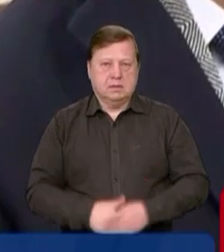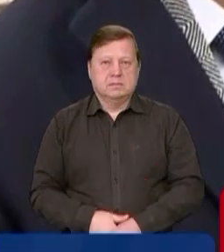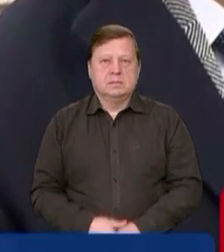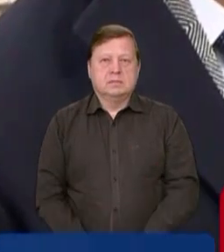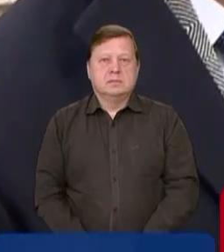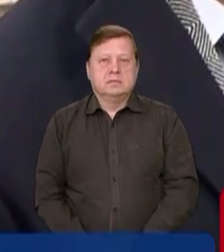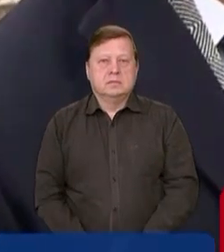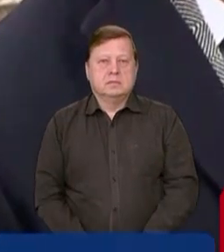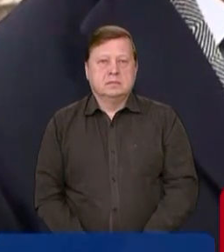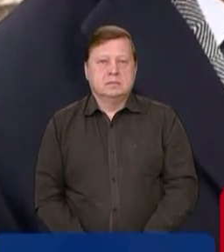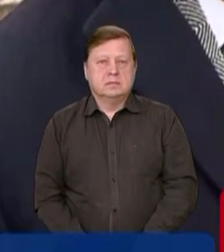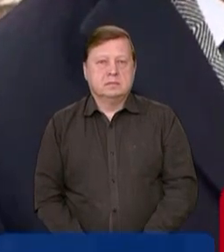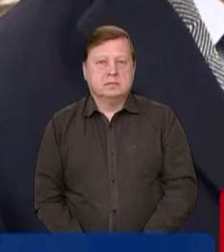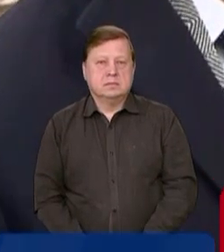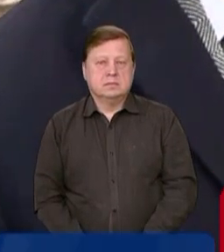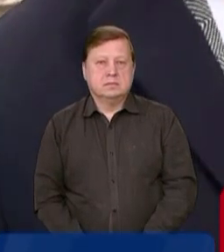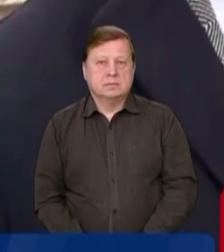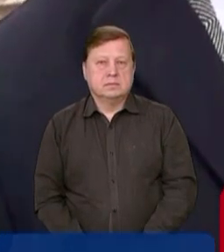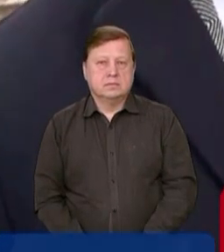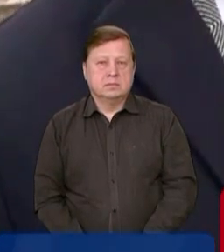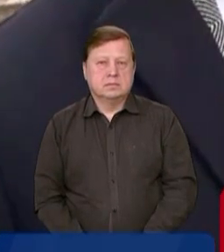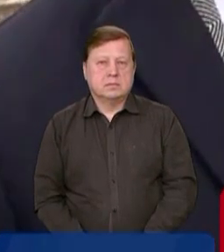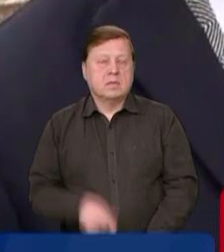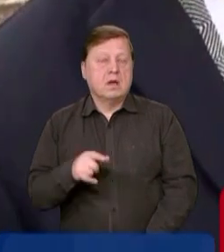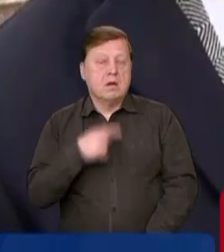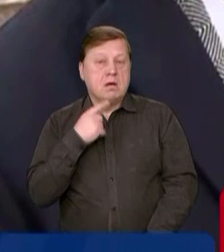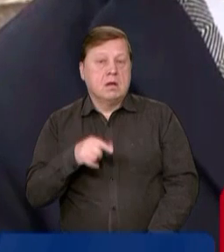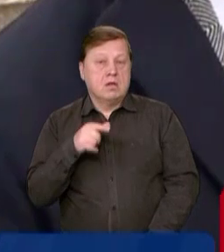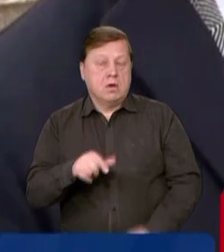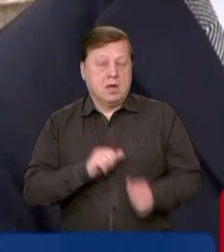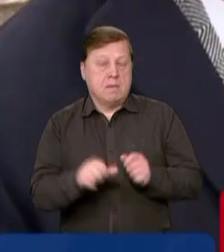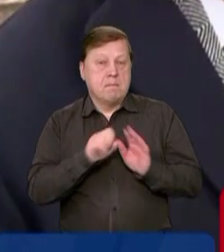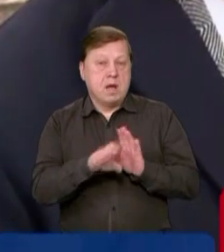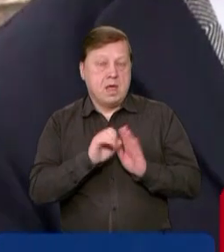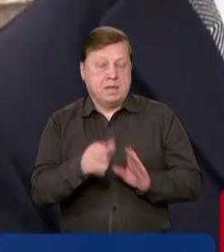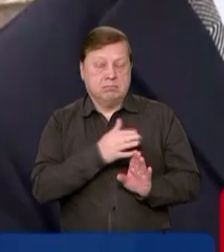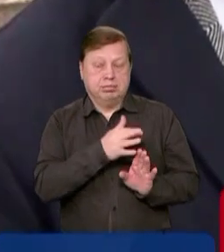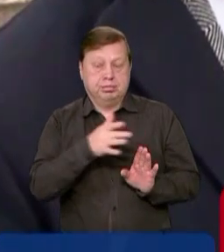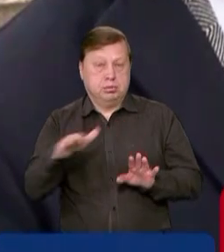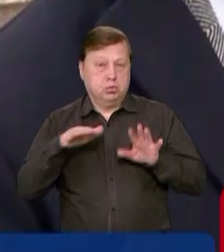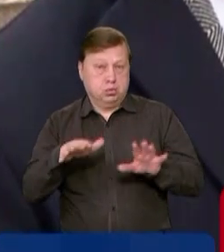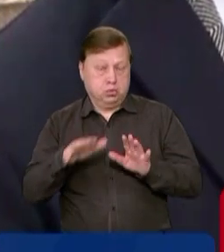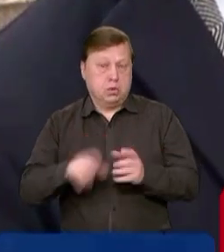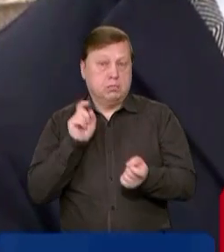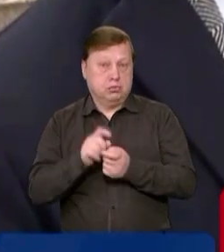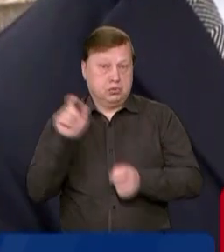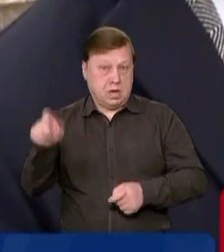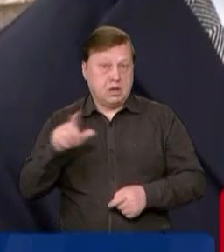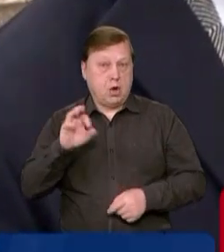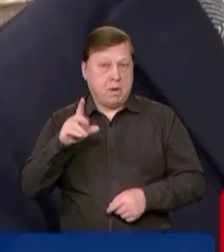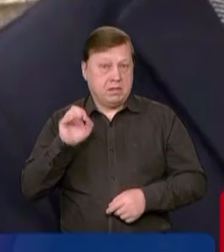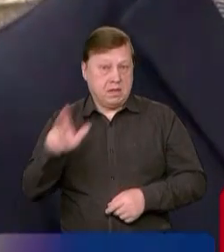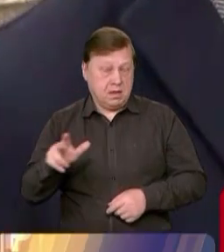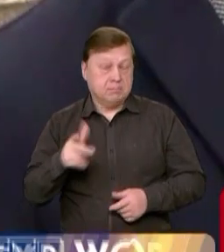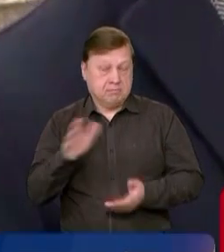to odczytuję jako pewną część dłuższą spektaklu medialnego przeciwko panu Obajtkowi,